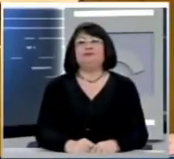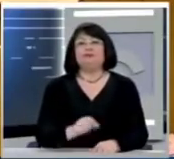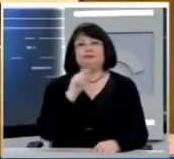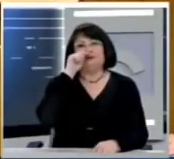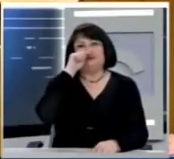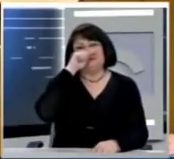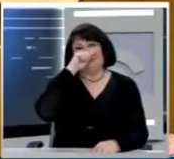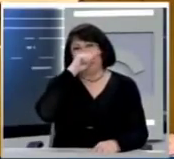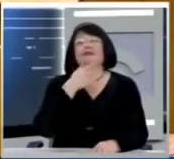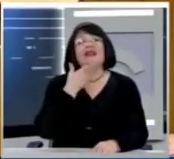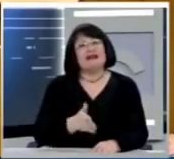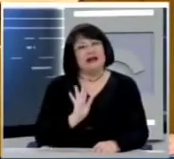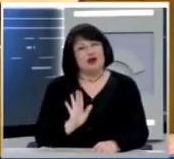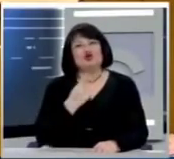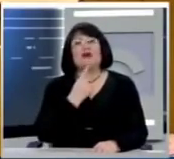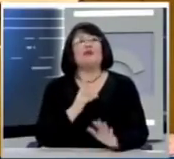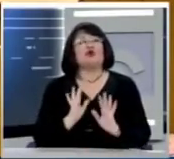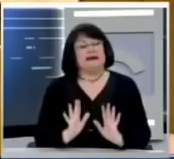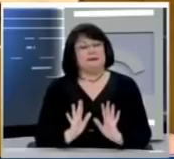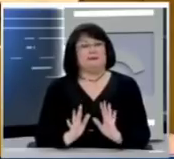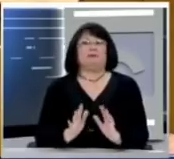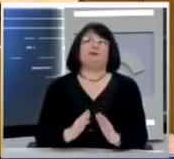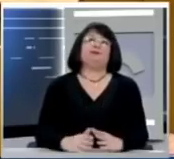θα κλείσω λέγοντας το εξής.